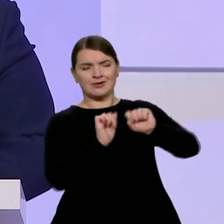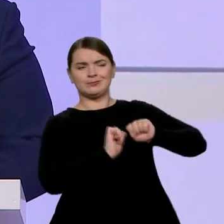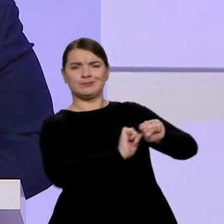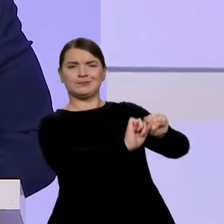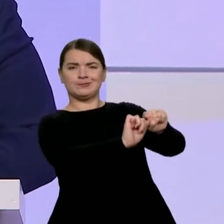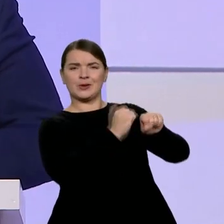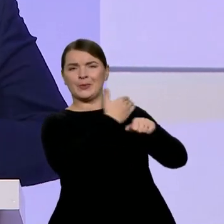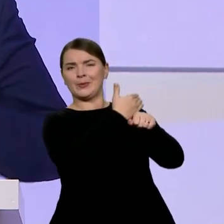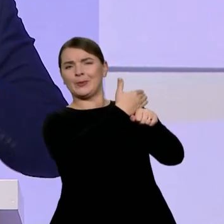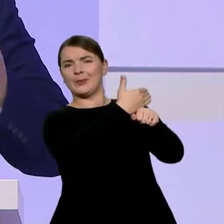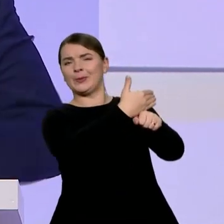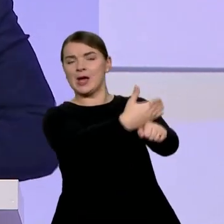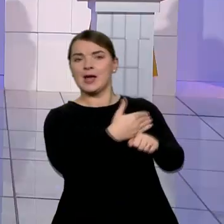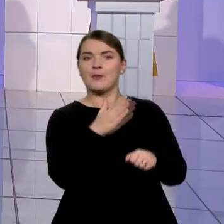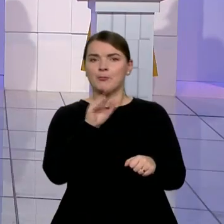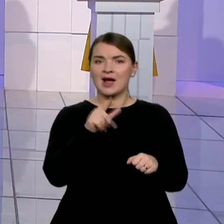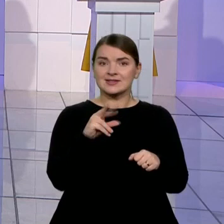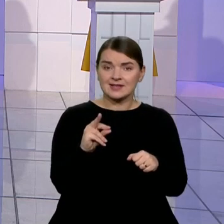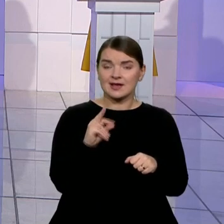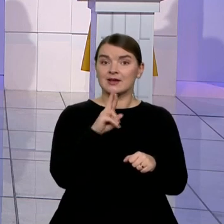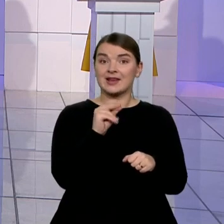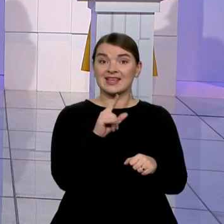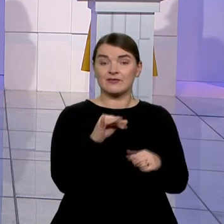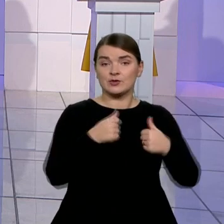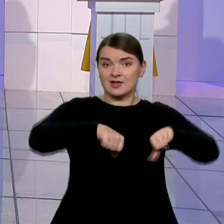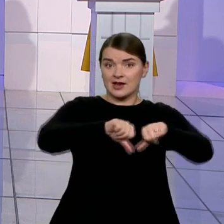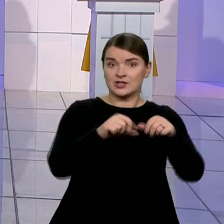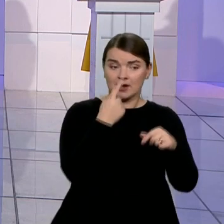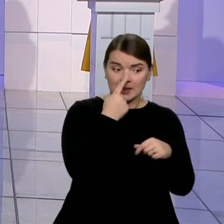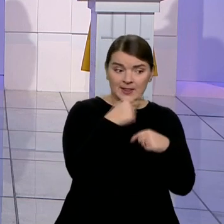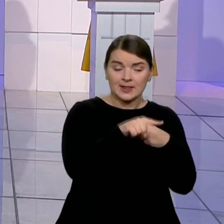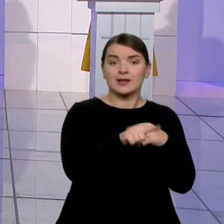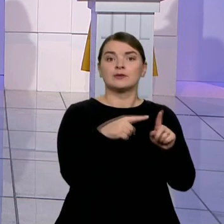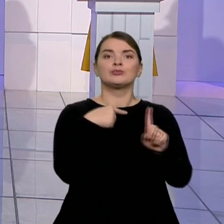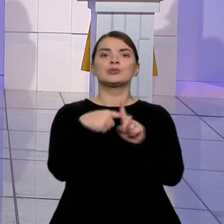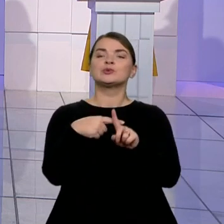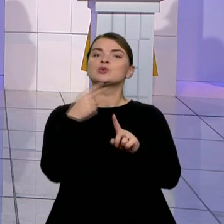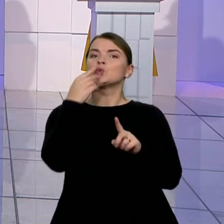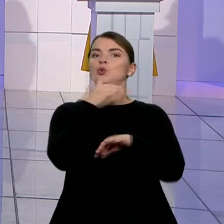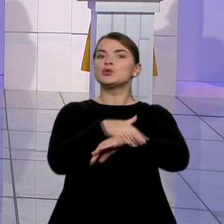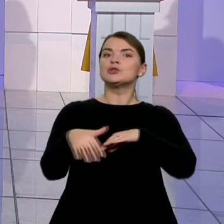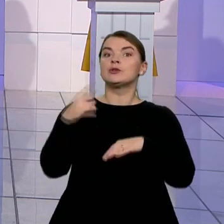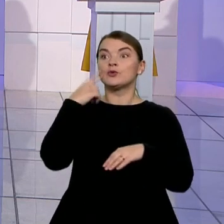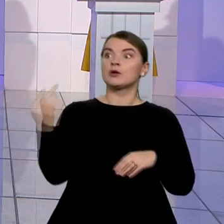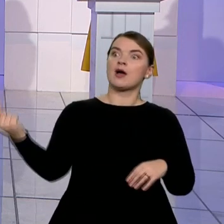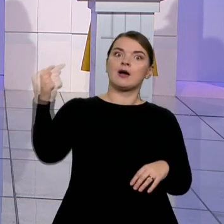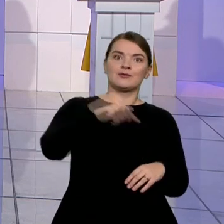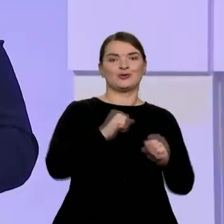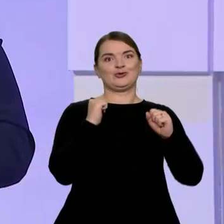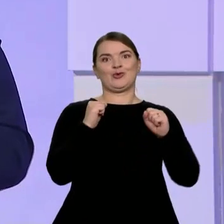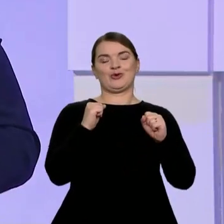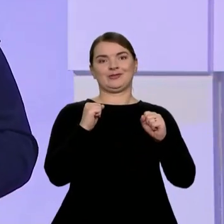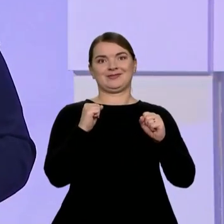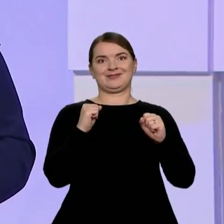sąlygos yra apgailėtinos, o ežeras yra unikalus, pas mus nori atvažiuoti iš užsienio daugybę sportininkų,